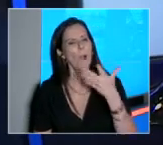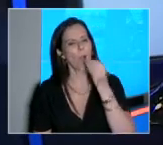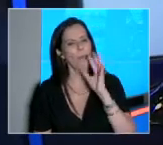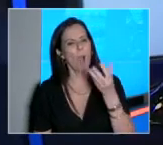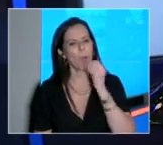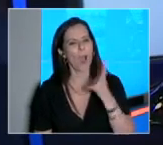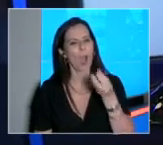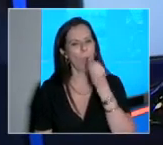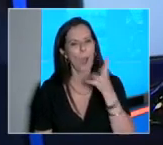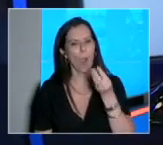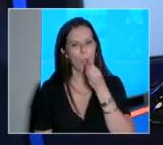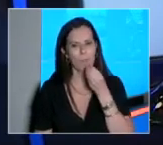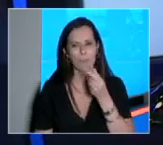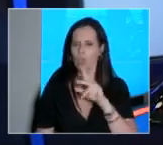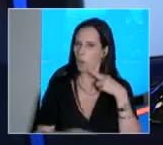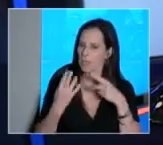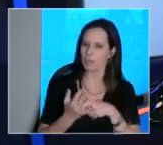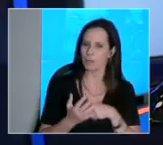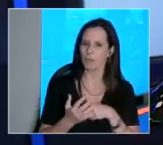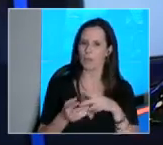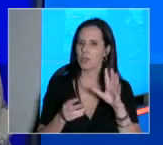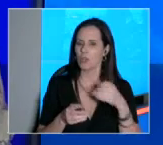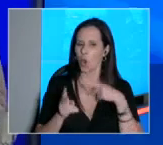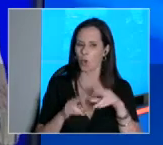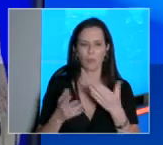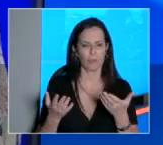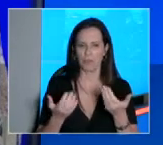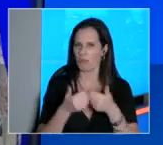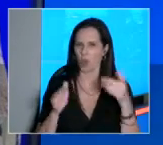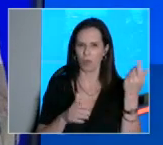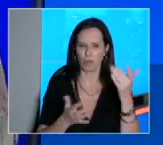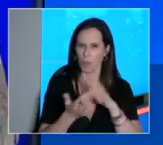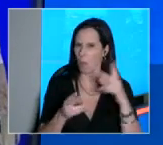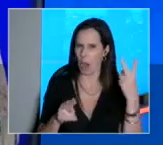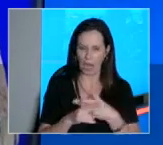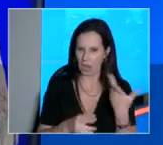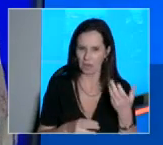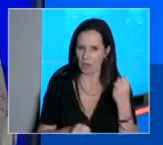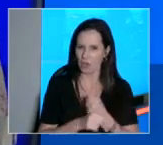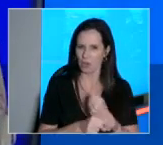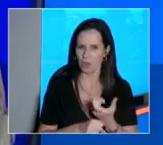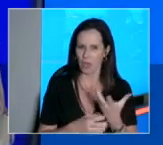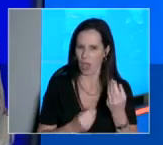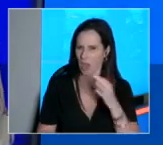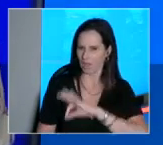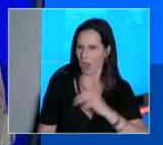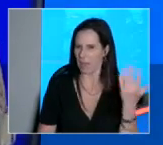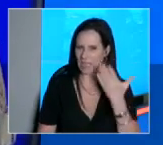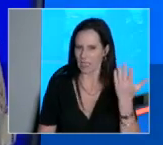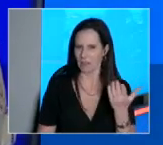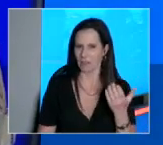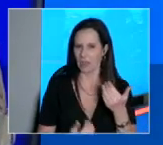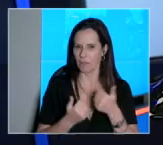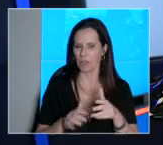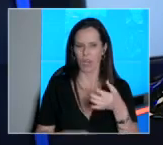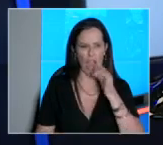לא עושים פרסומת. זה לא רק מסעדה, הרי הייתי יכול בקלות לפתוח את המקום באופן רגיל, ולעשות מה שנקרא הרבה כסף.